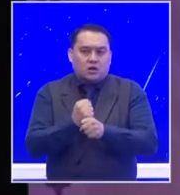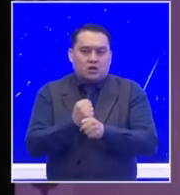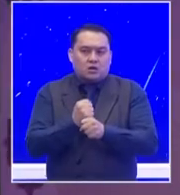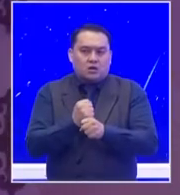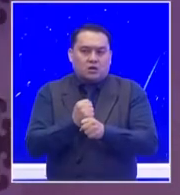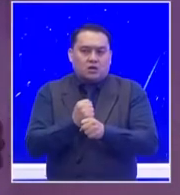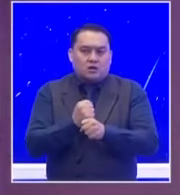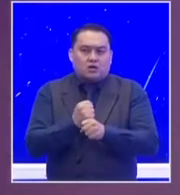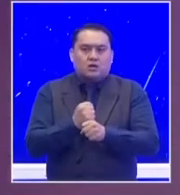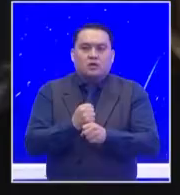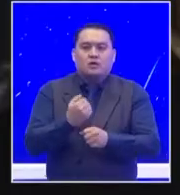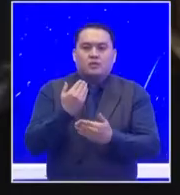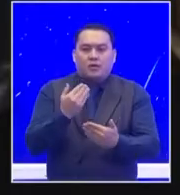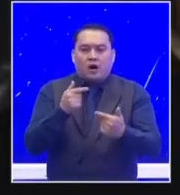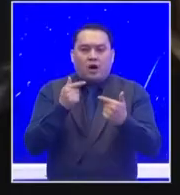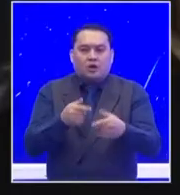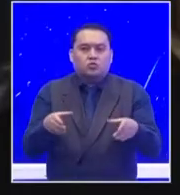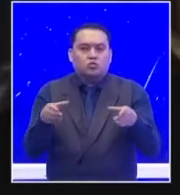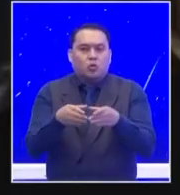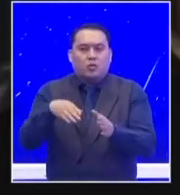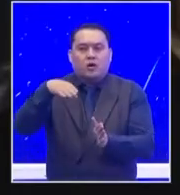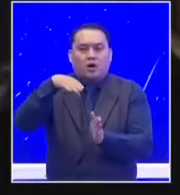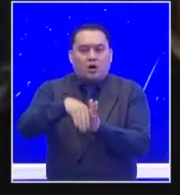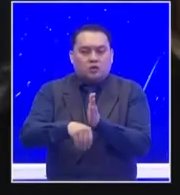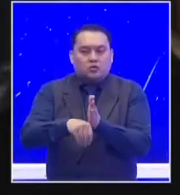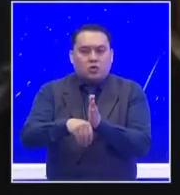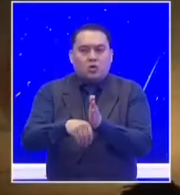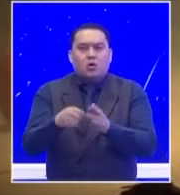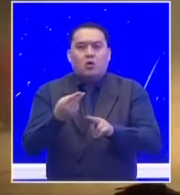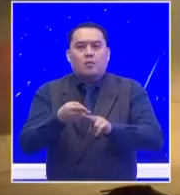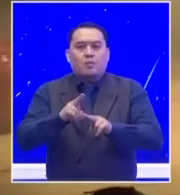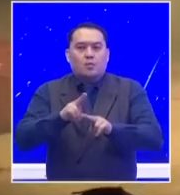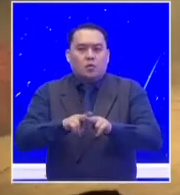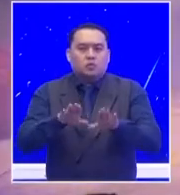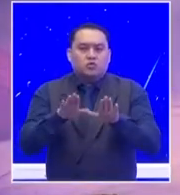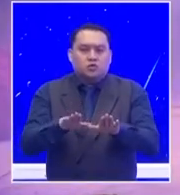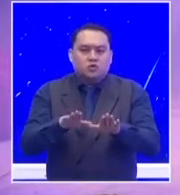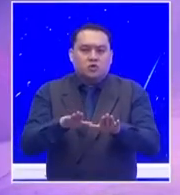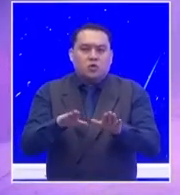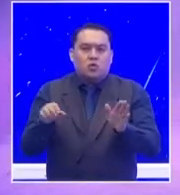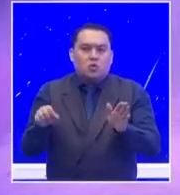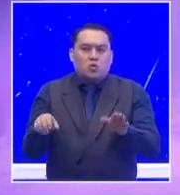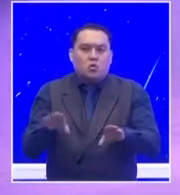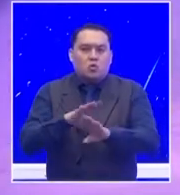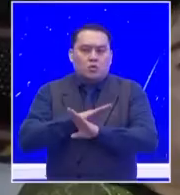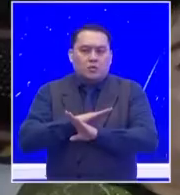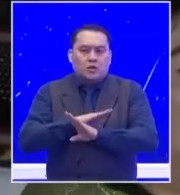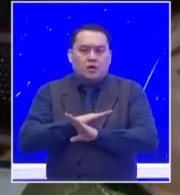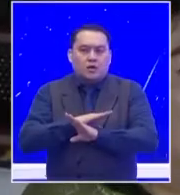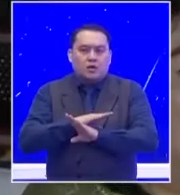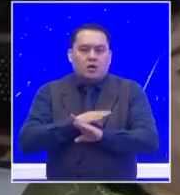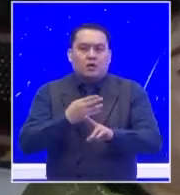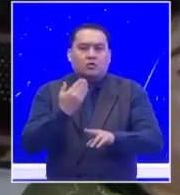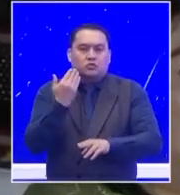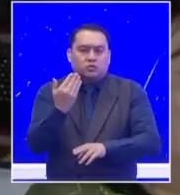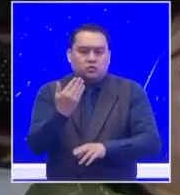ақындығына іштарлық танытып, қарсы топқа қосыла кетеді. Ақырында ұрттатады, өлім құштырады. Абайдың да басына қамшы